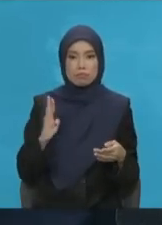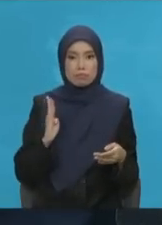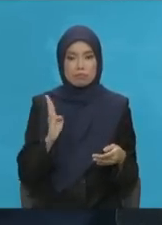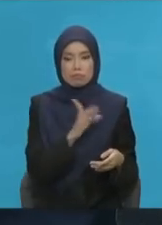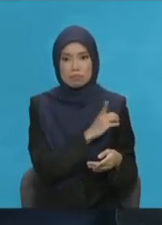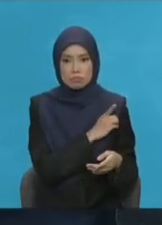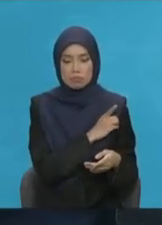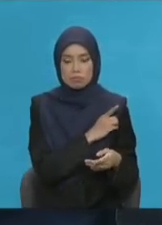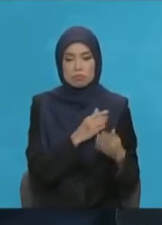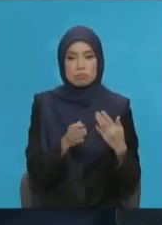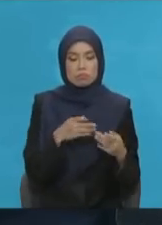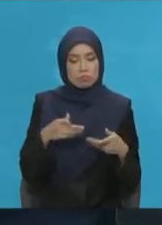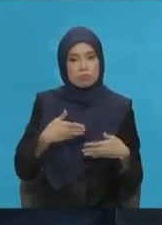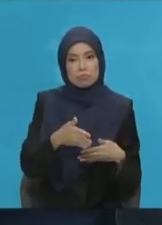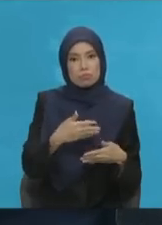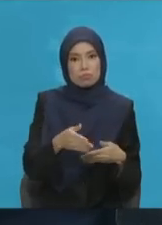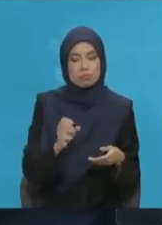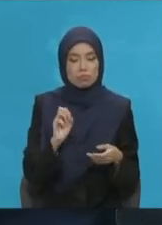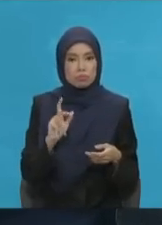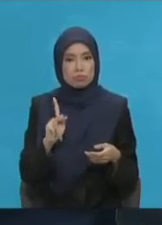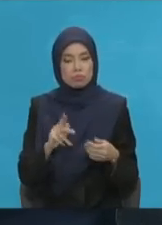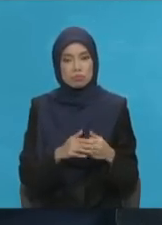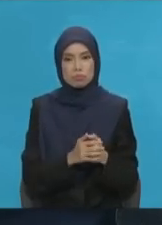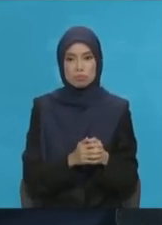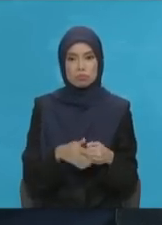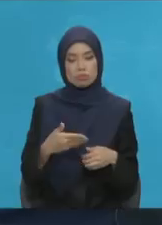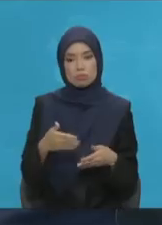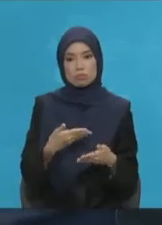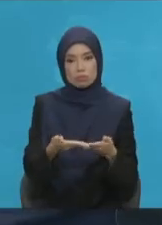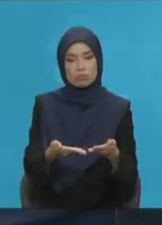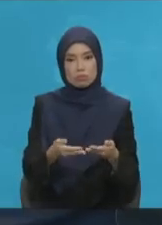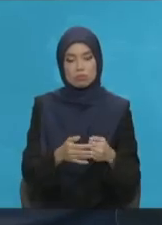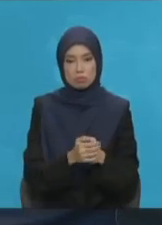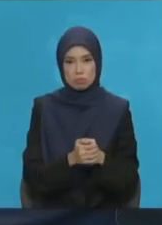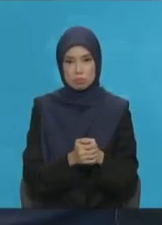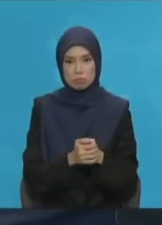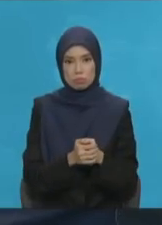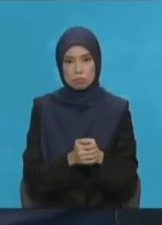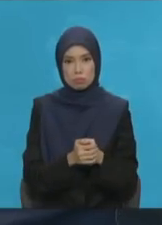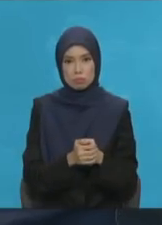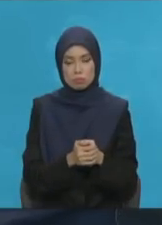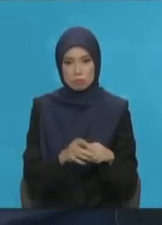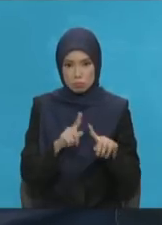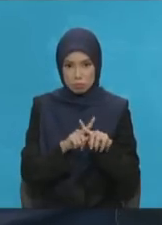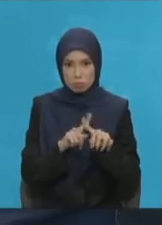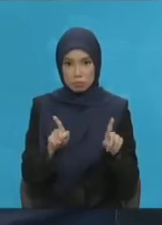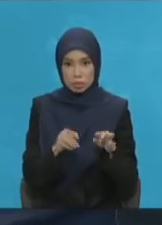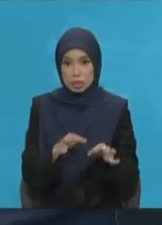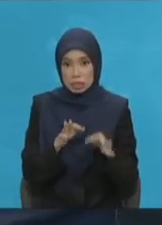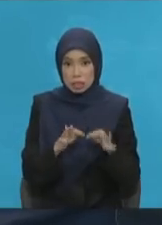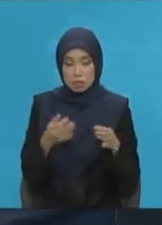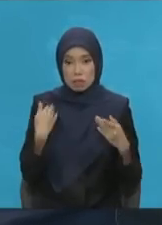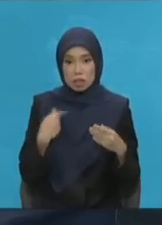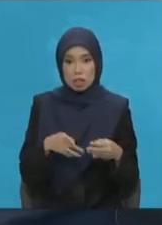itu bermasalah seperti hilang dan sebagainya maka pihak arbilah yang akan menanggung